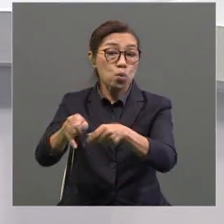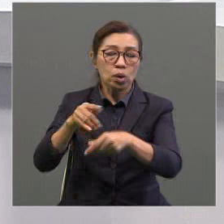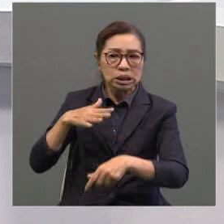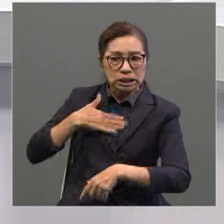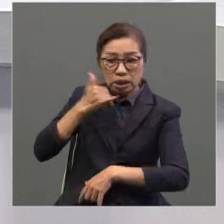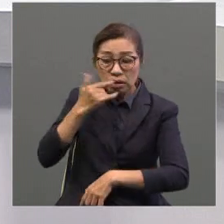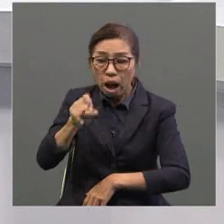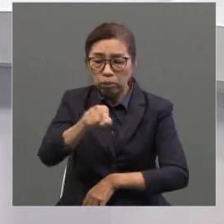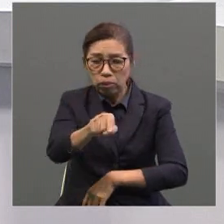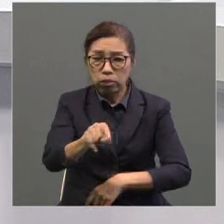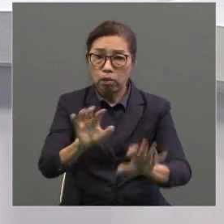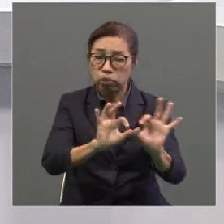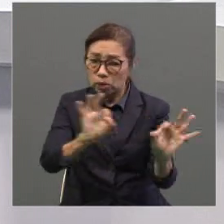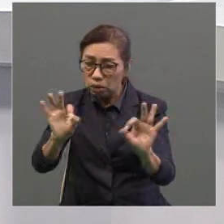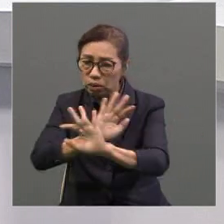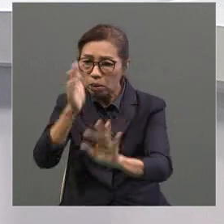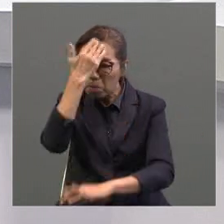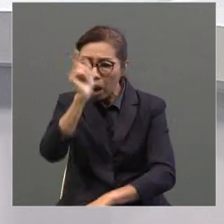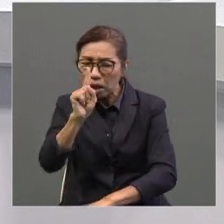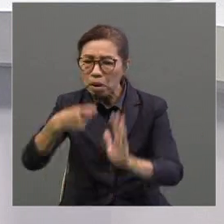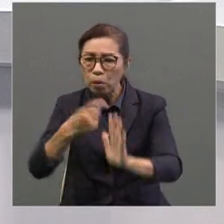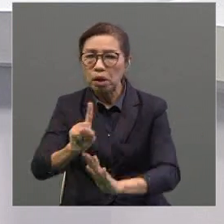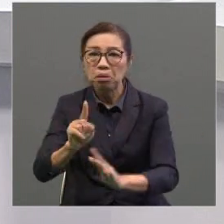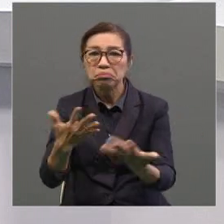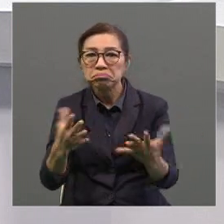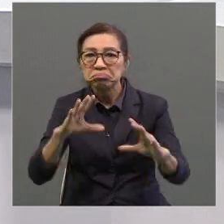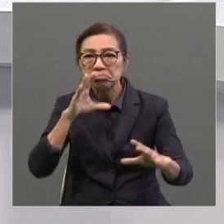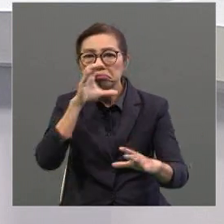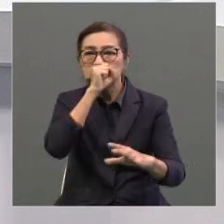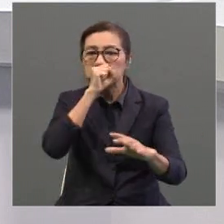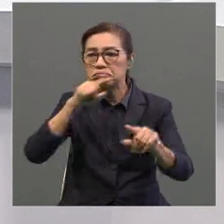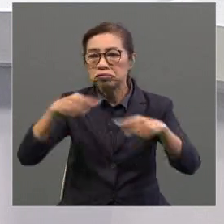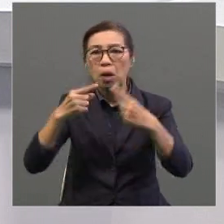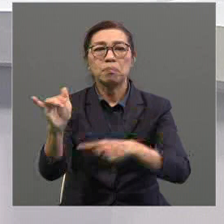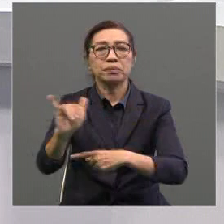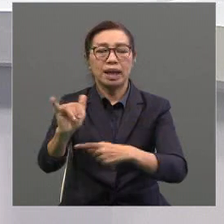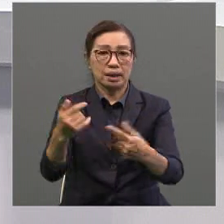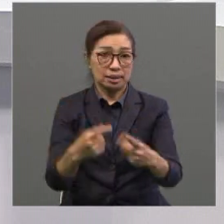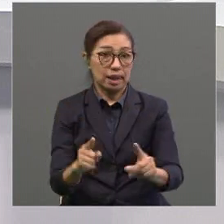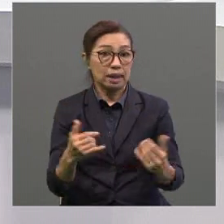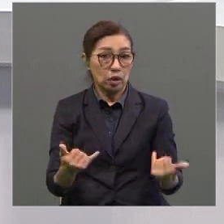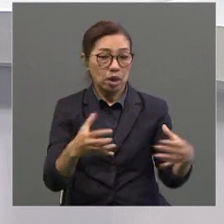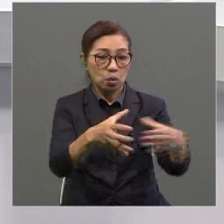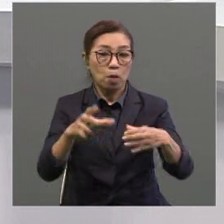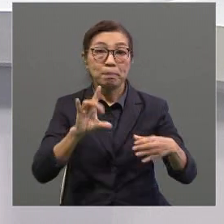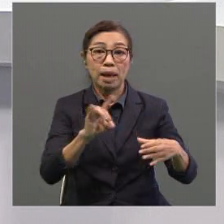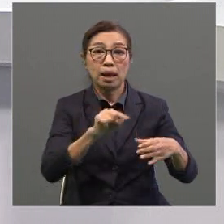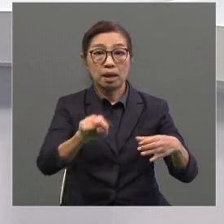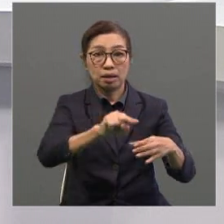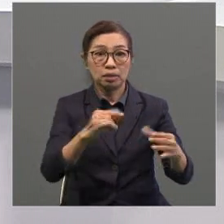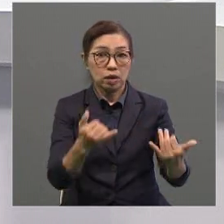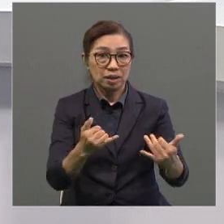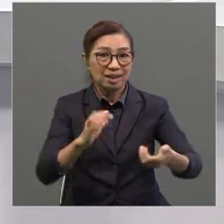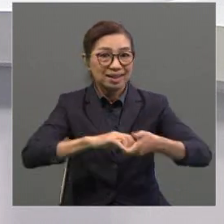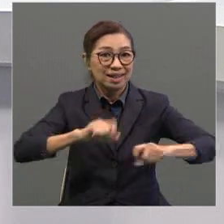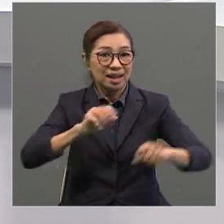ยกเลิกหรือว่าเลื่อนการหาเรือ 8พรรคการเมืองในวันนี้คืออะไรยังไม่ได้คำตอบนะคะแต่ว่าณขณะนี้เอง 8พรรคการเมืองเองนะคะที่ทำ